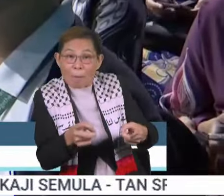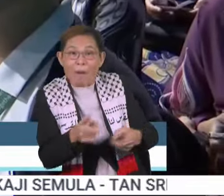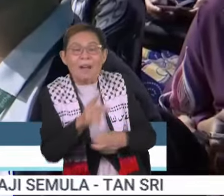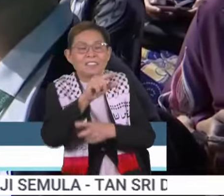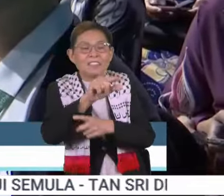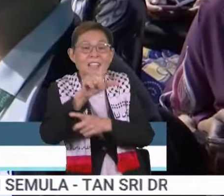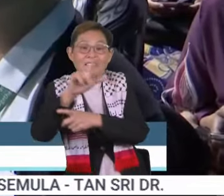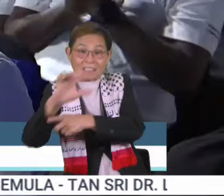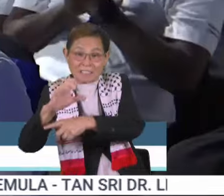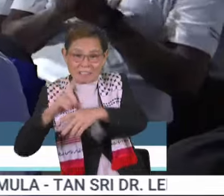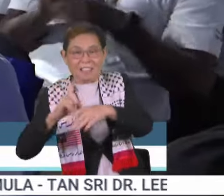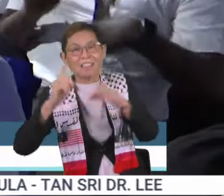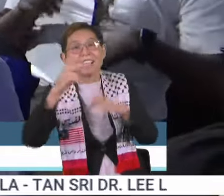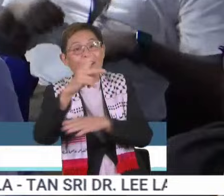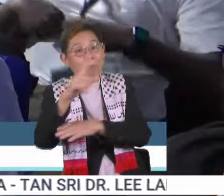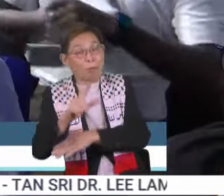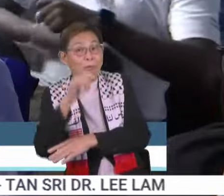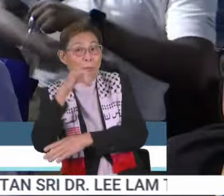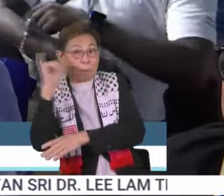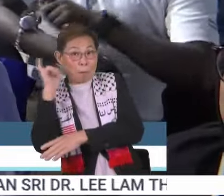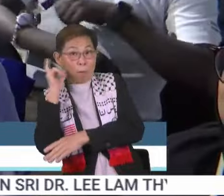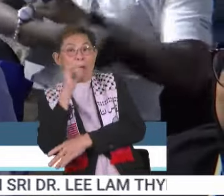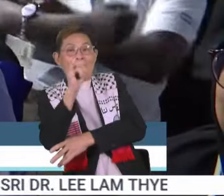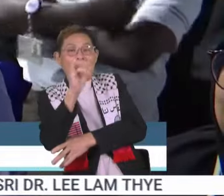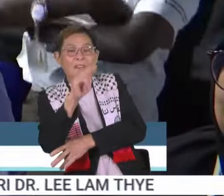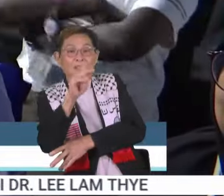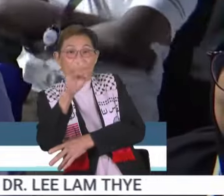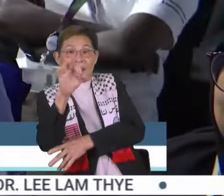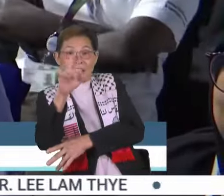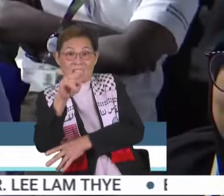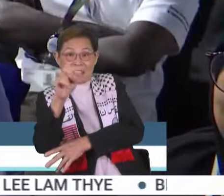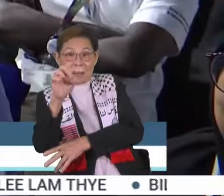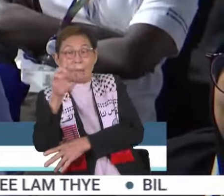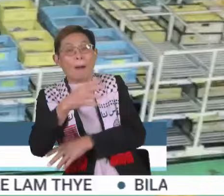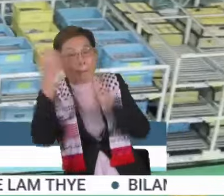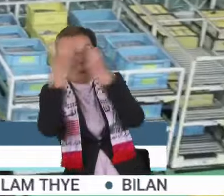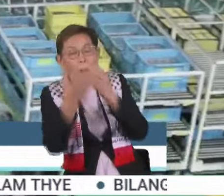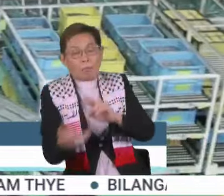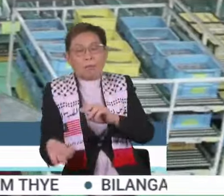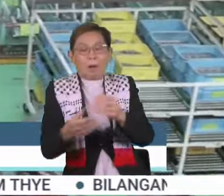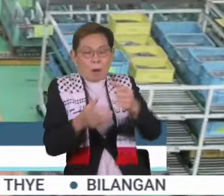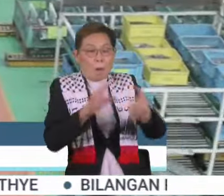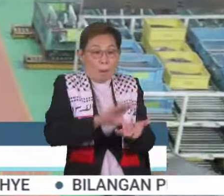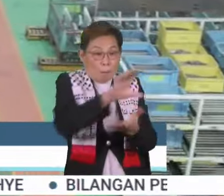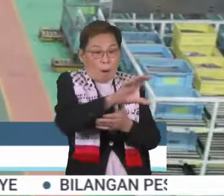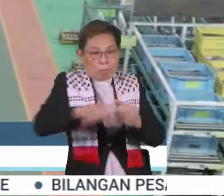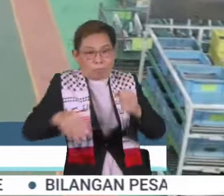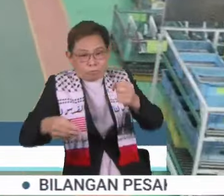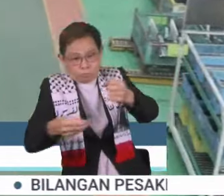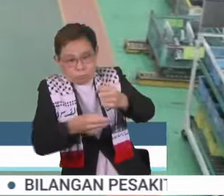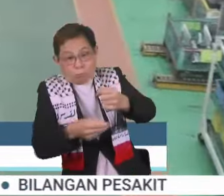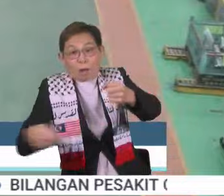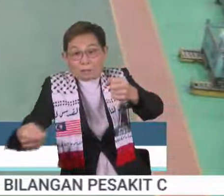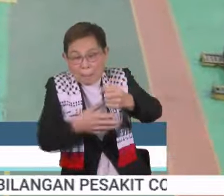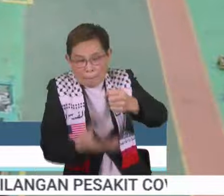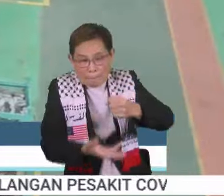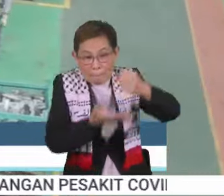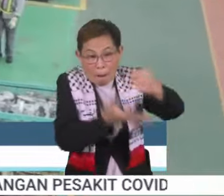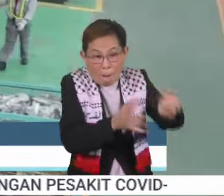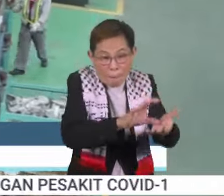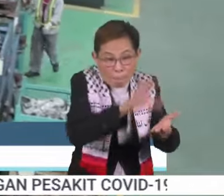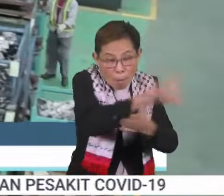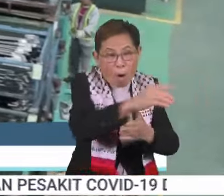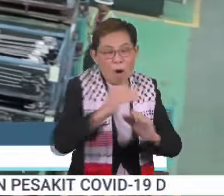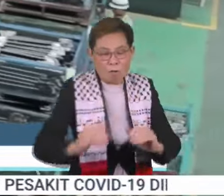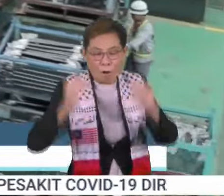persekutuan di Ibu Negara. Semalam, Infineon mengumumkan akan menambah pelaburan lebih RM30 bilion untuk